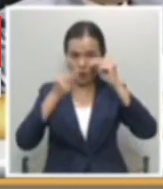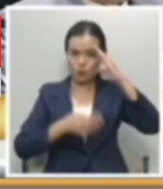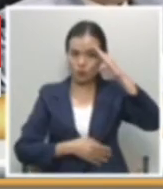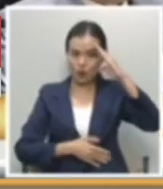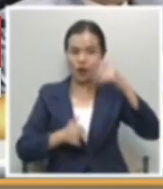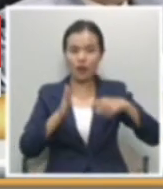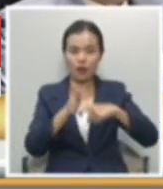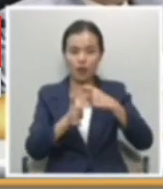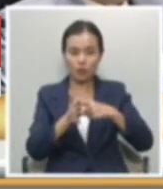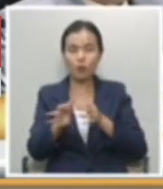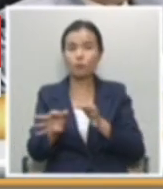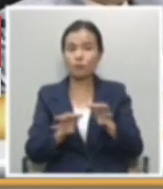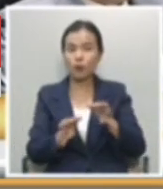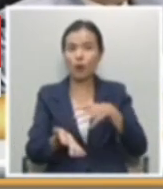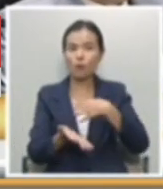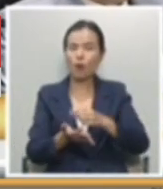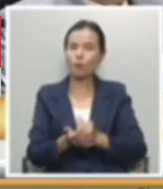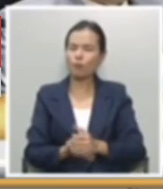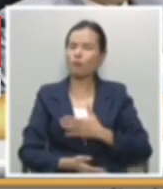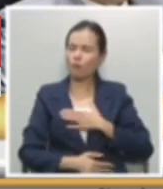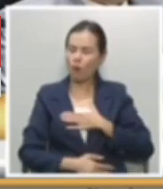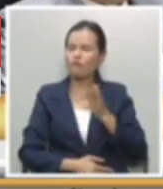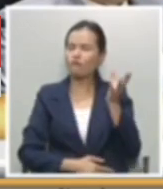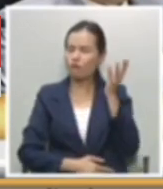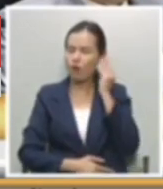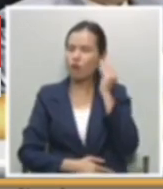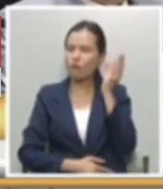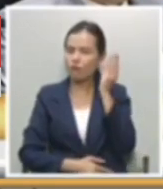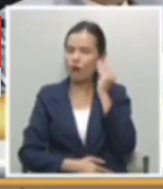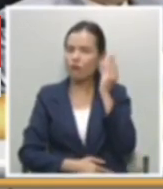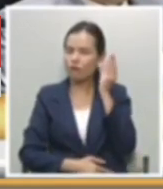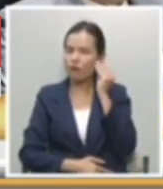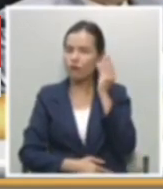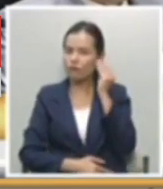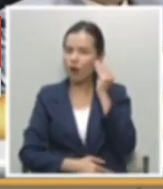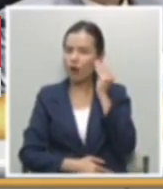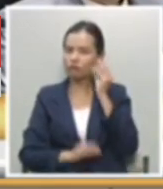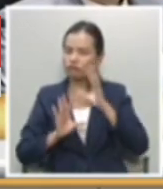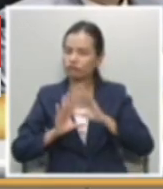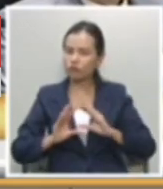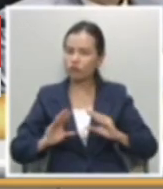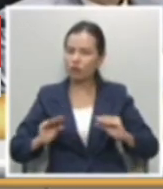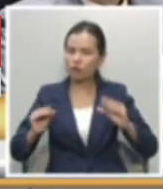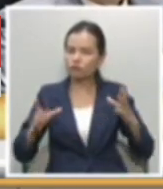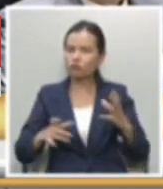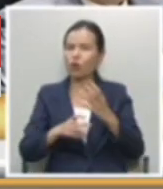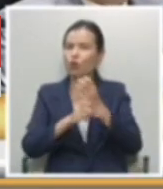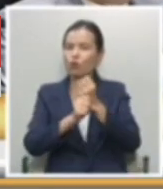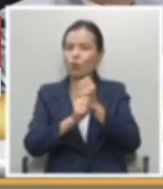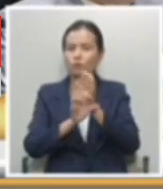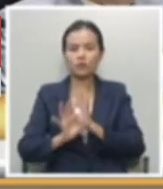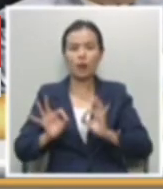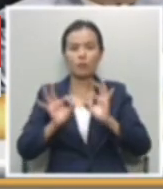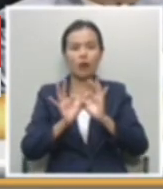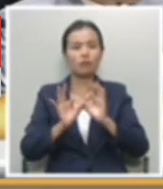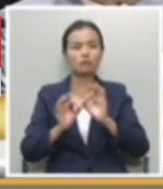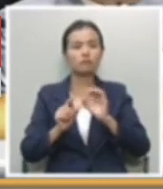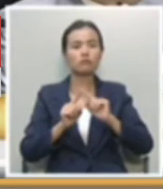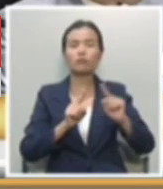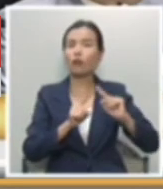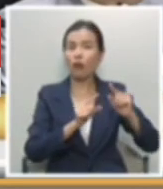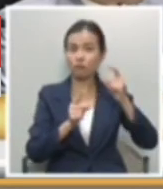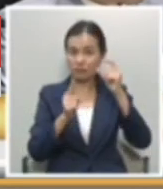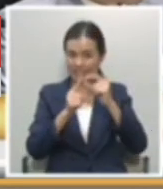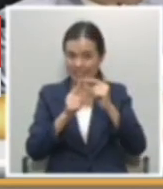ผลกับผมก็นิ่งฟังท่านนายกแล้วก็จับใจความตลอดเวลาแหละครับแล้วก็คำหนึ่งที่ผมจดจำ